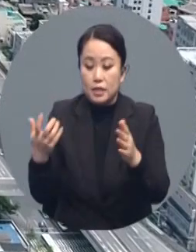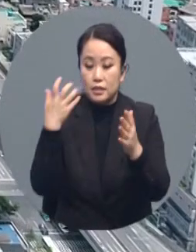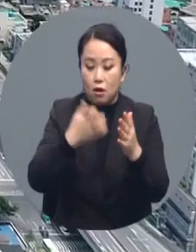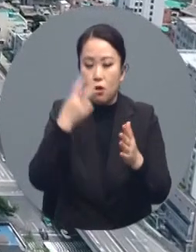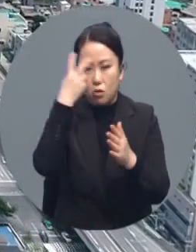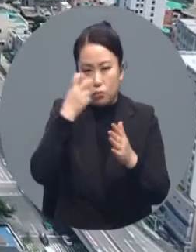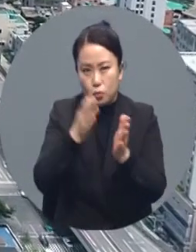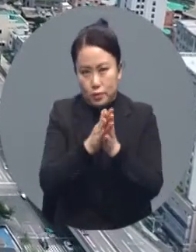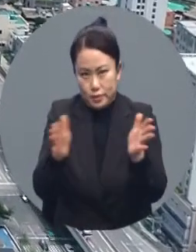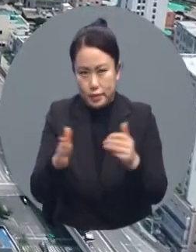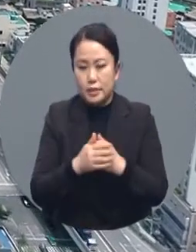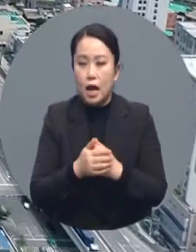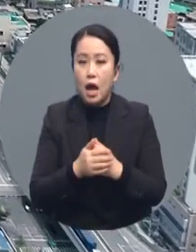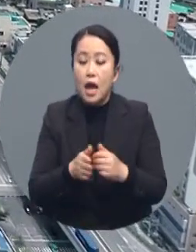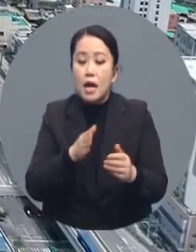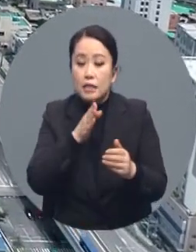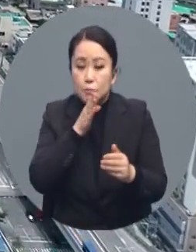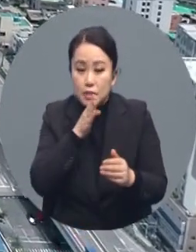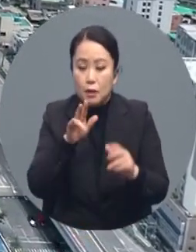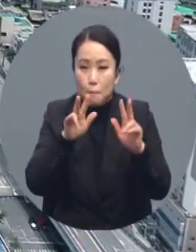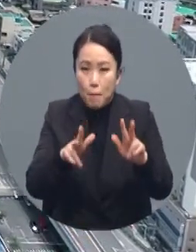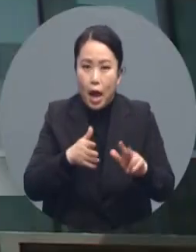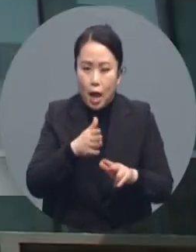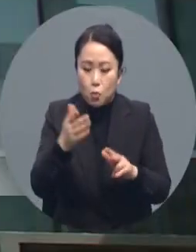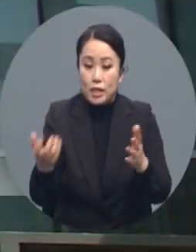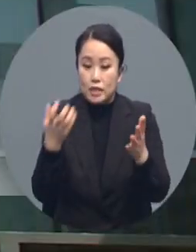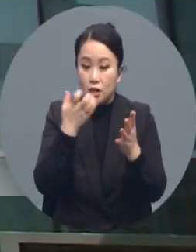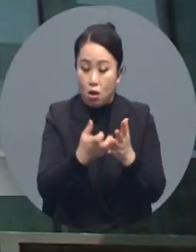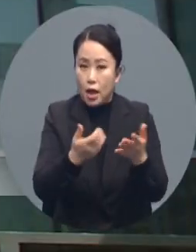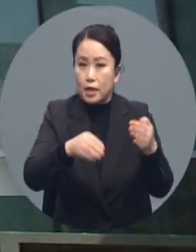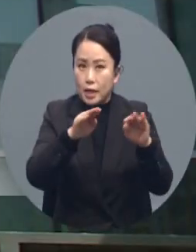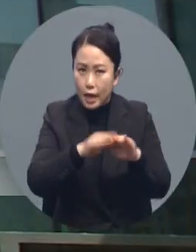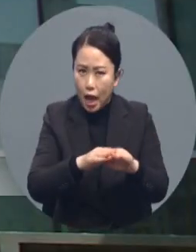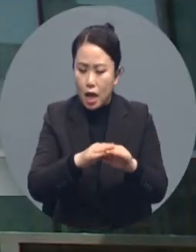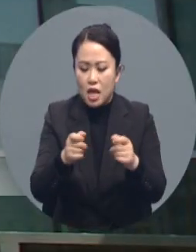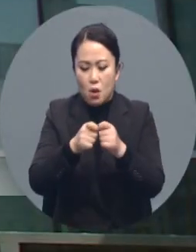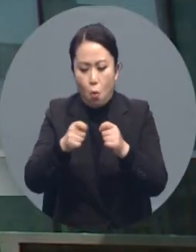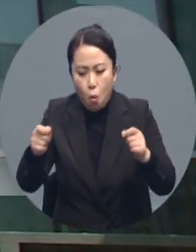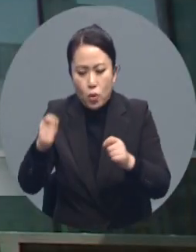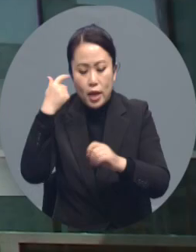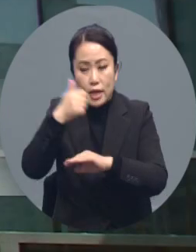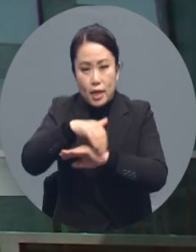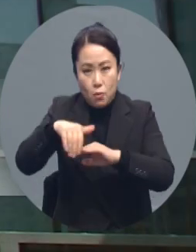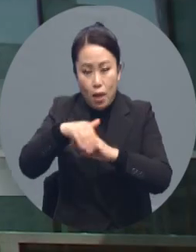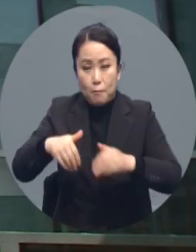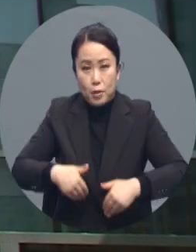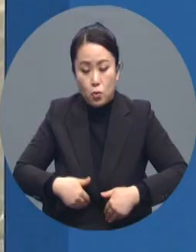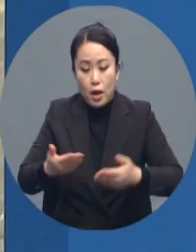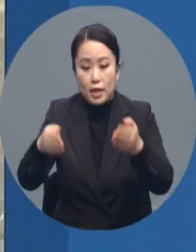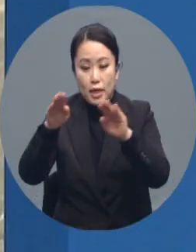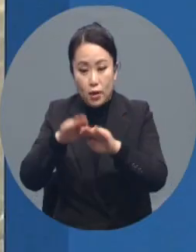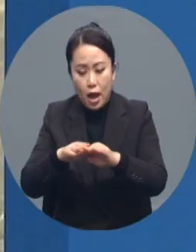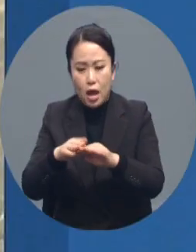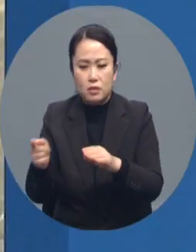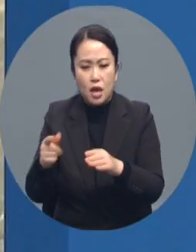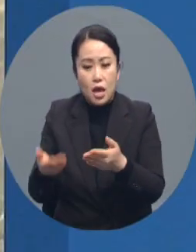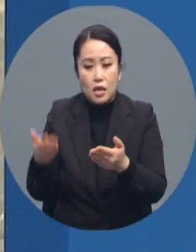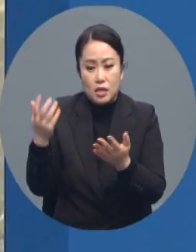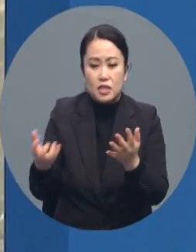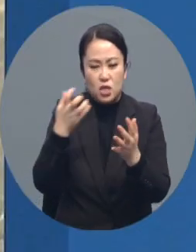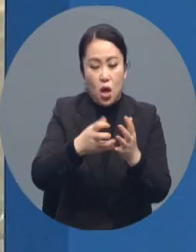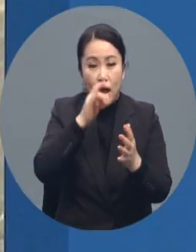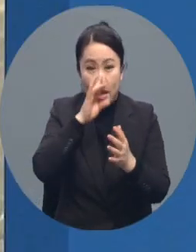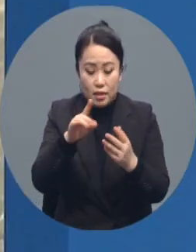가능한 기관과 중장기 계획이 필요한 기관, 이전이 불가능한 기관을 구분해 내년 하반기 발표할